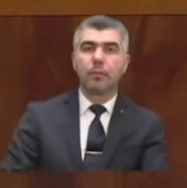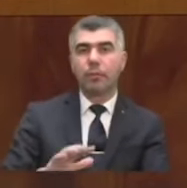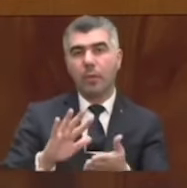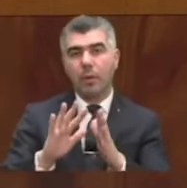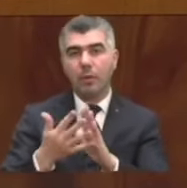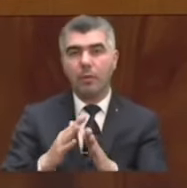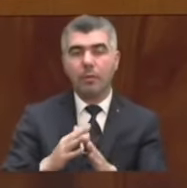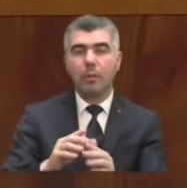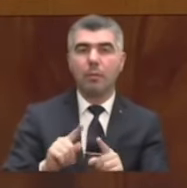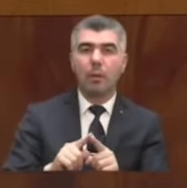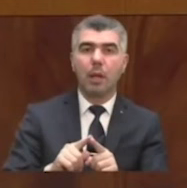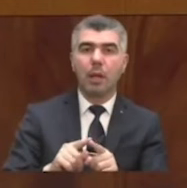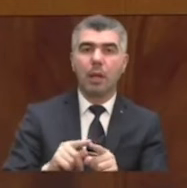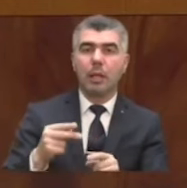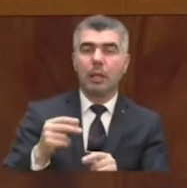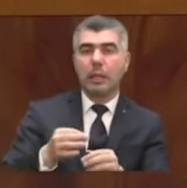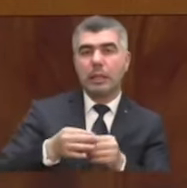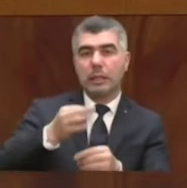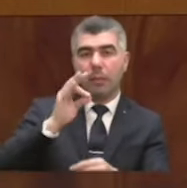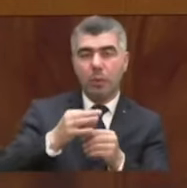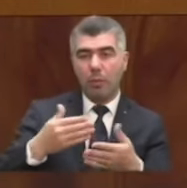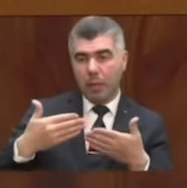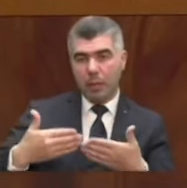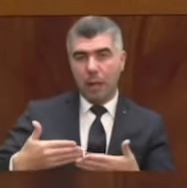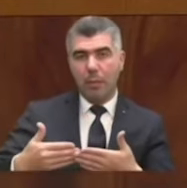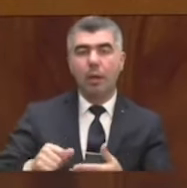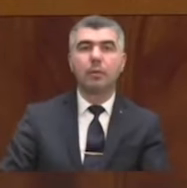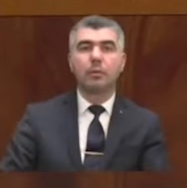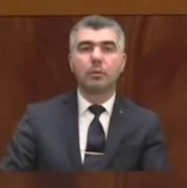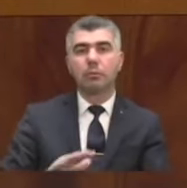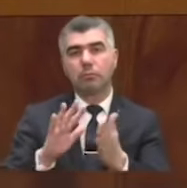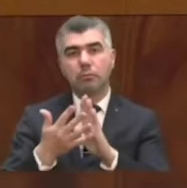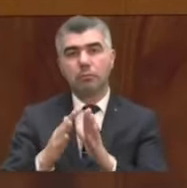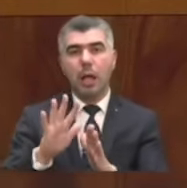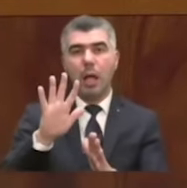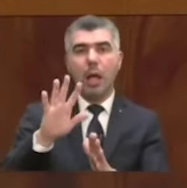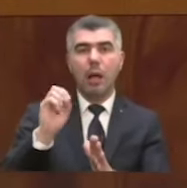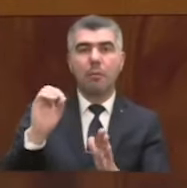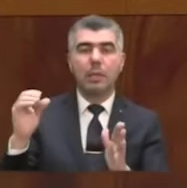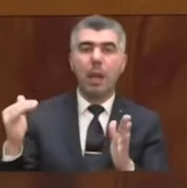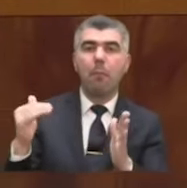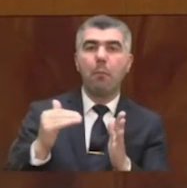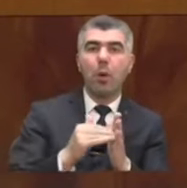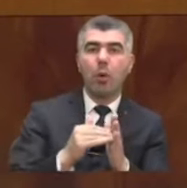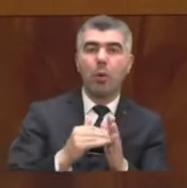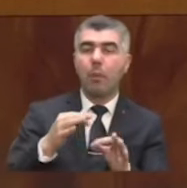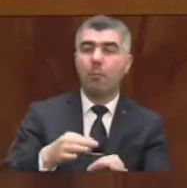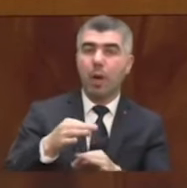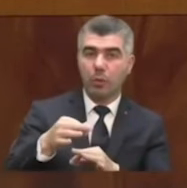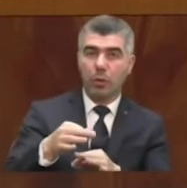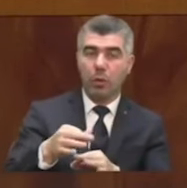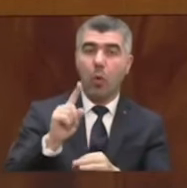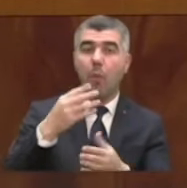دخلت السدود ما بين شتنبر وفتح شتنبر إلى اليوم، فهي لا تتجاوز 500 مليون متر مكعب،